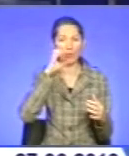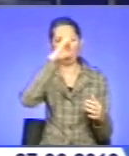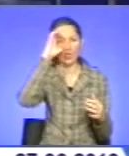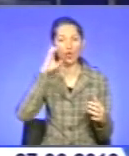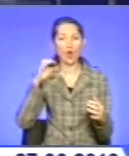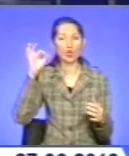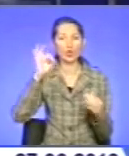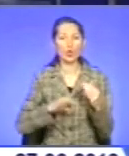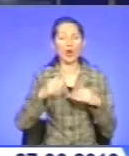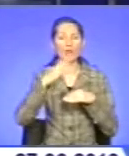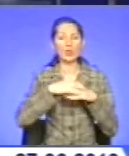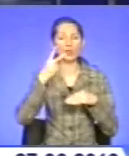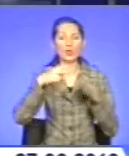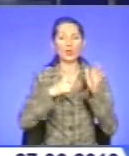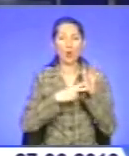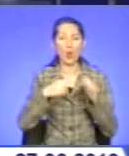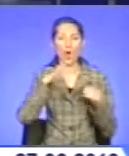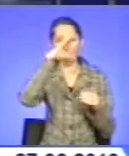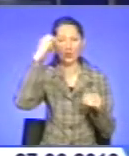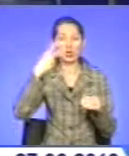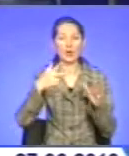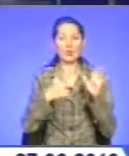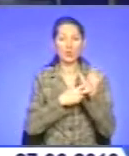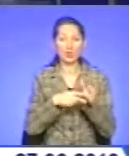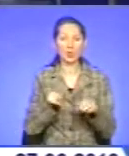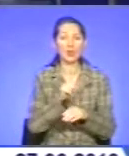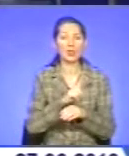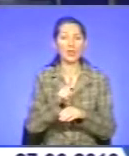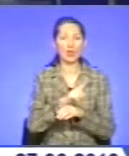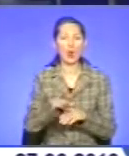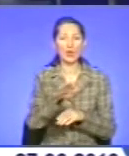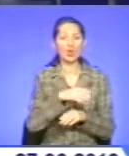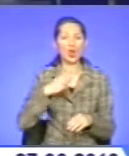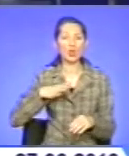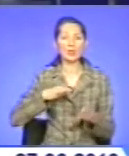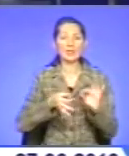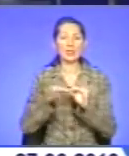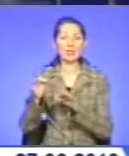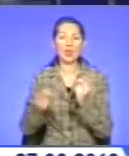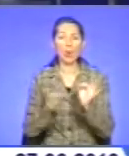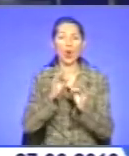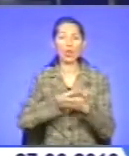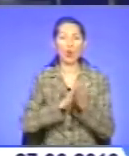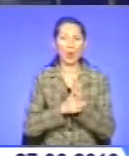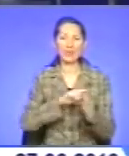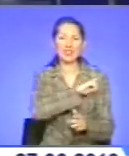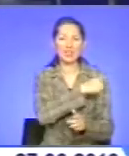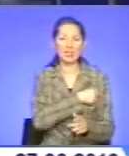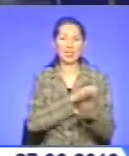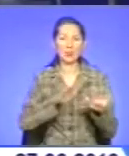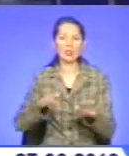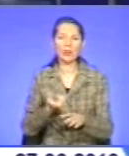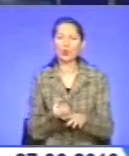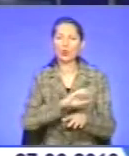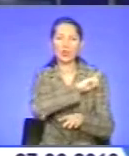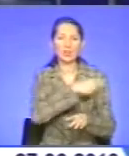та вночі 28 червня на Тернопільщині очікуються складні погодні умови. Сильні, місцями дуже сильні дощі.